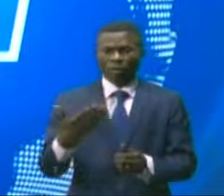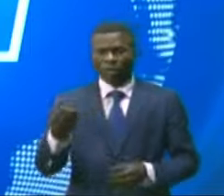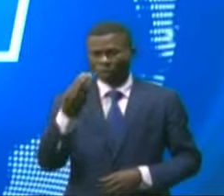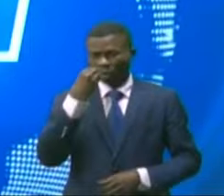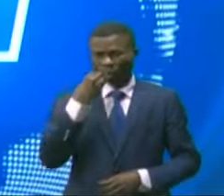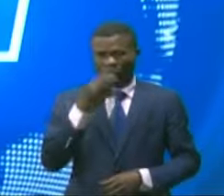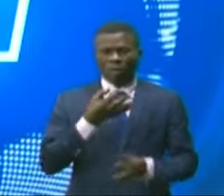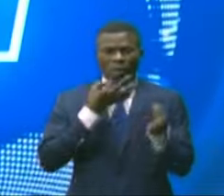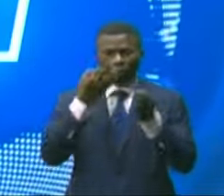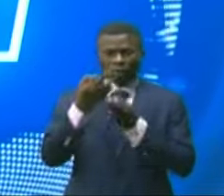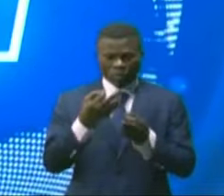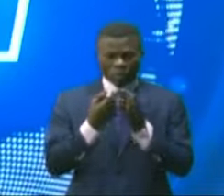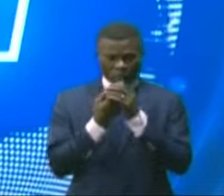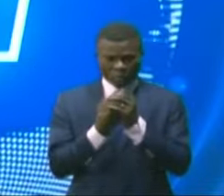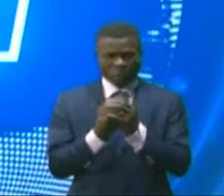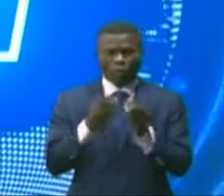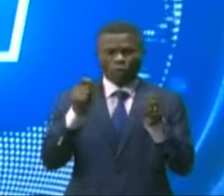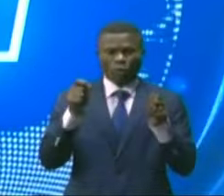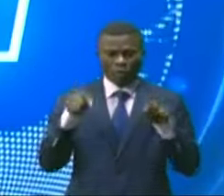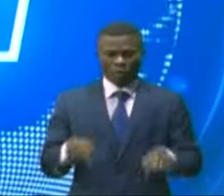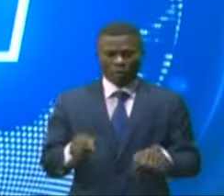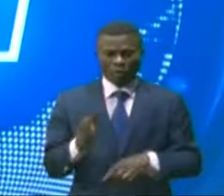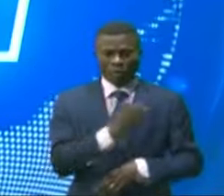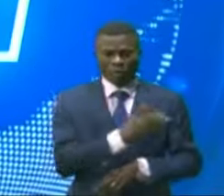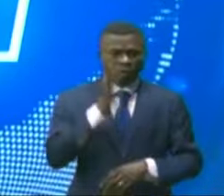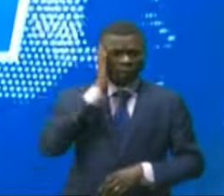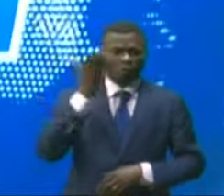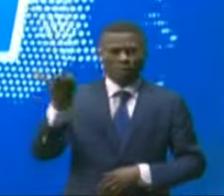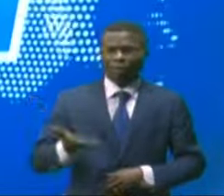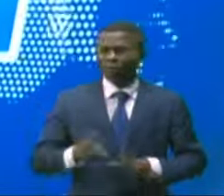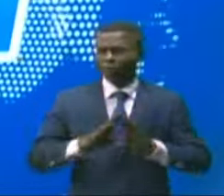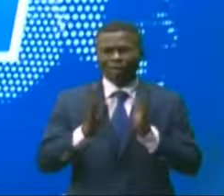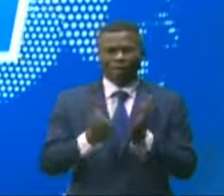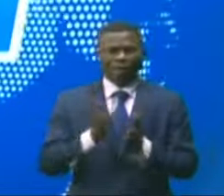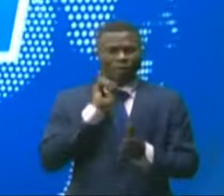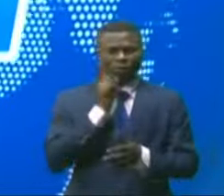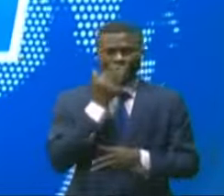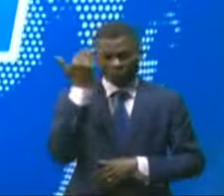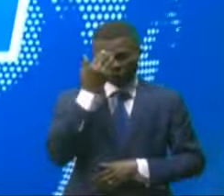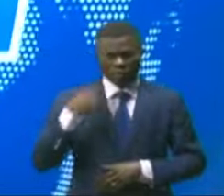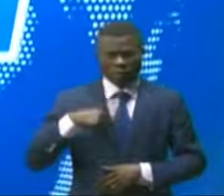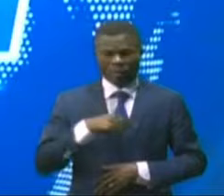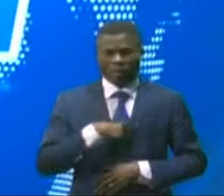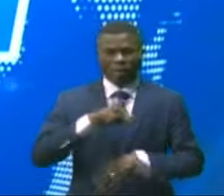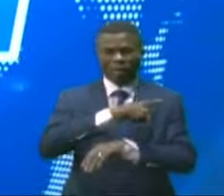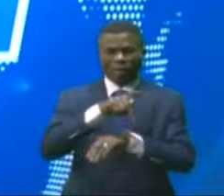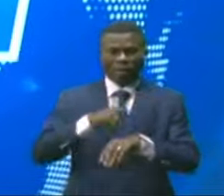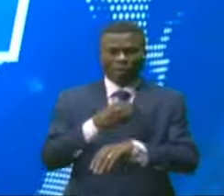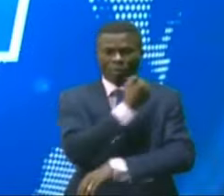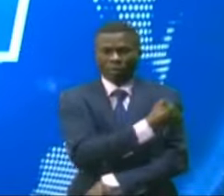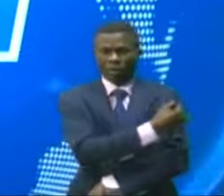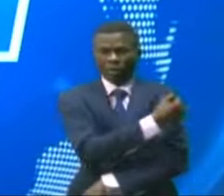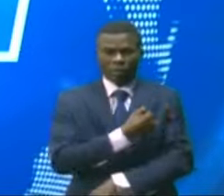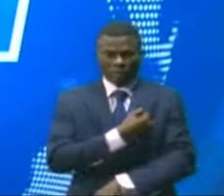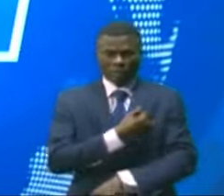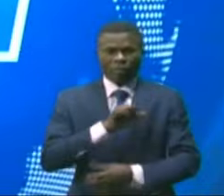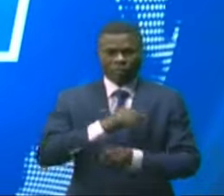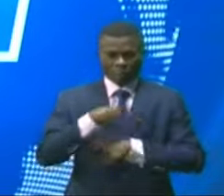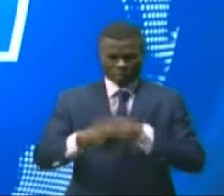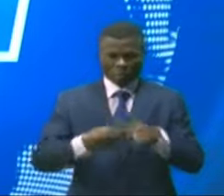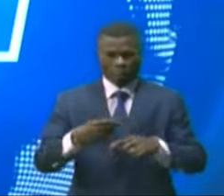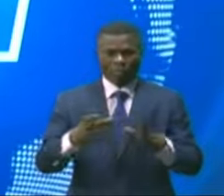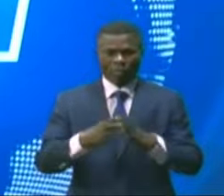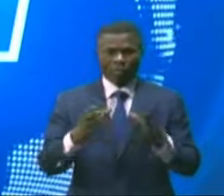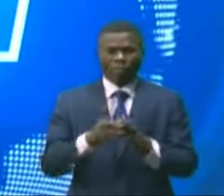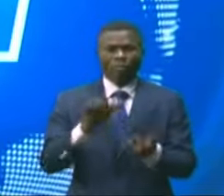On y revient dans un instant dans ce journal. Bienvenue à toutes et à tous. La province de l'Ituri a fait du chemin à